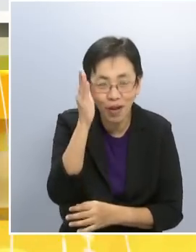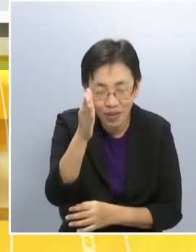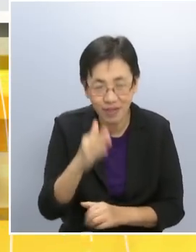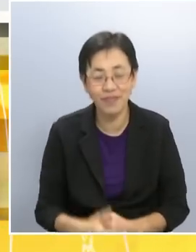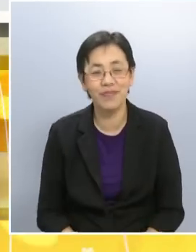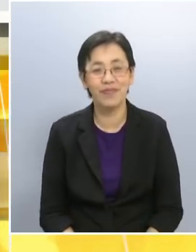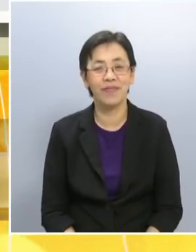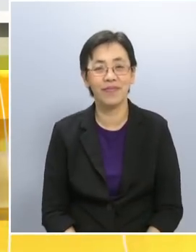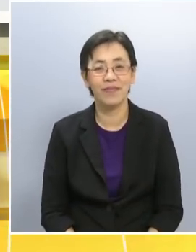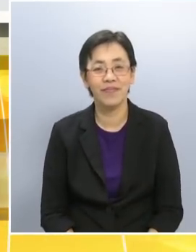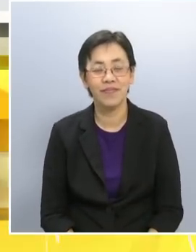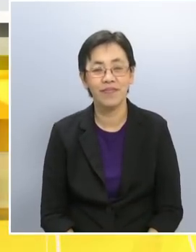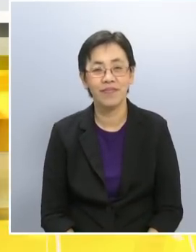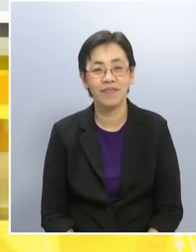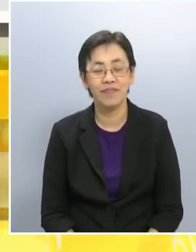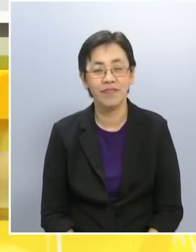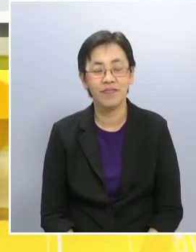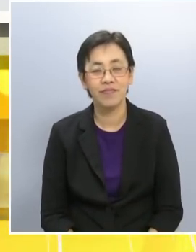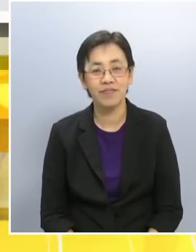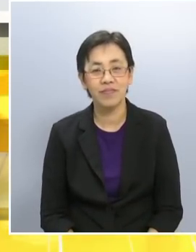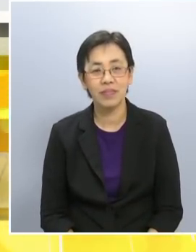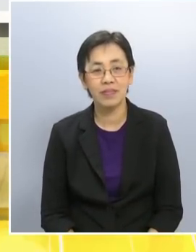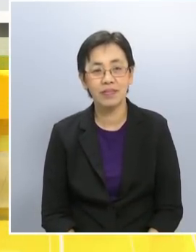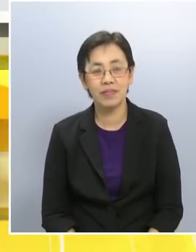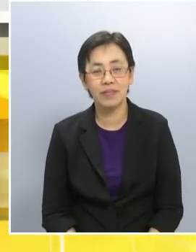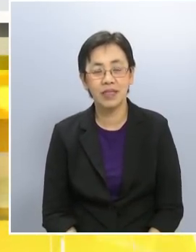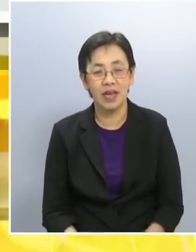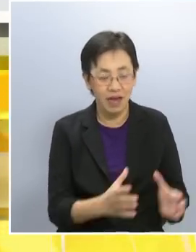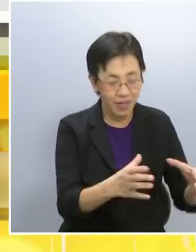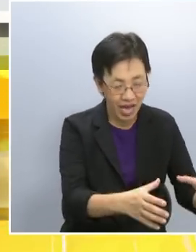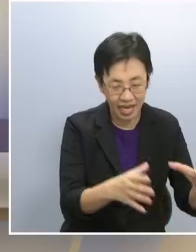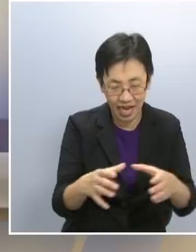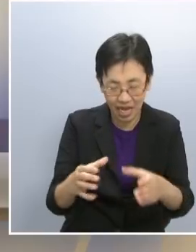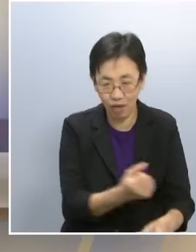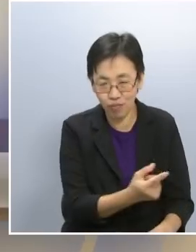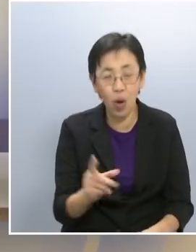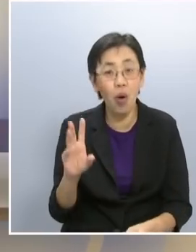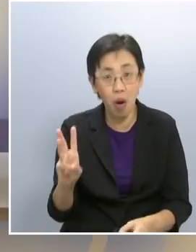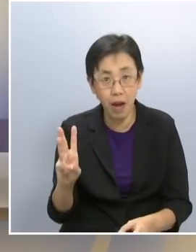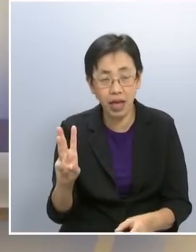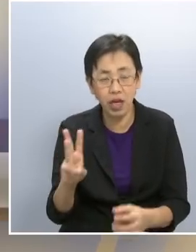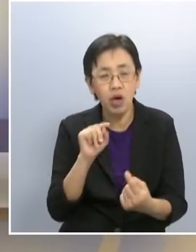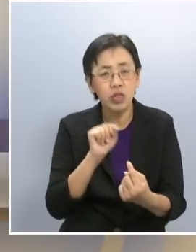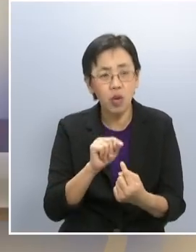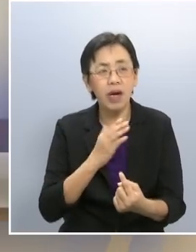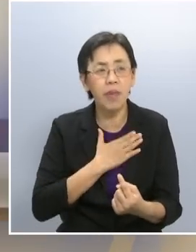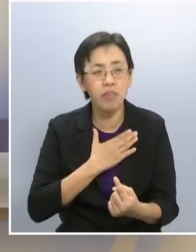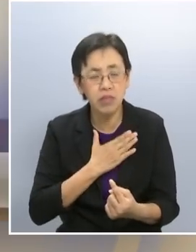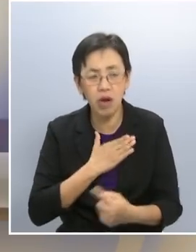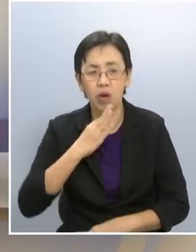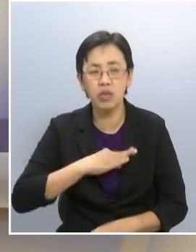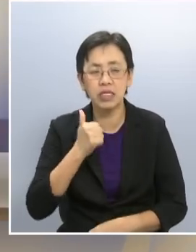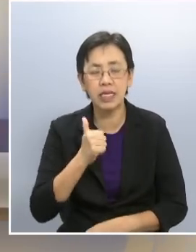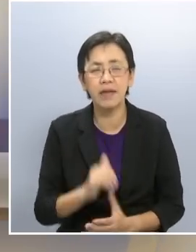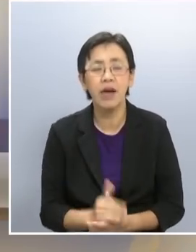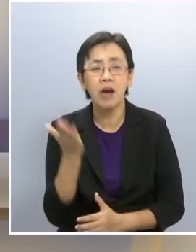ครับ ทฤษฎีของน้องเบนซ์หาย6ใบเป็นคำตอบที่ใช่สำหรับผมในตอนนี้ที่ดีที่สุดเจ้าตัวเค